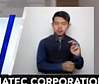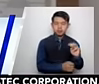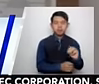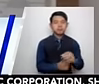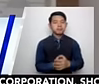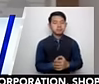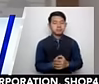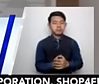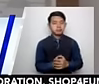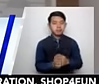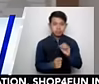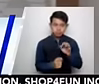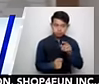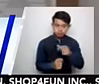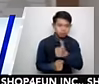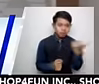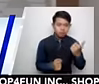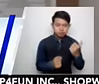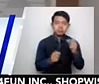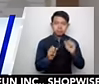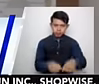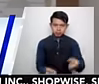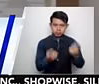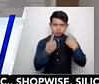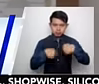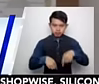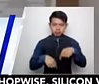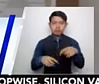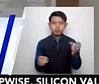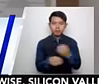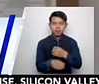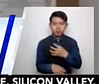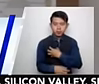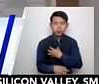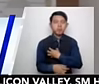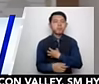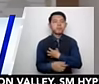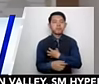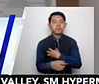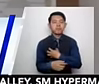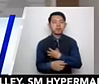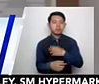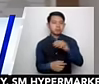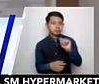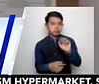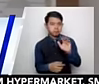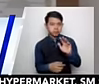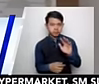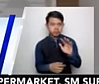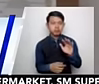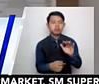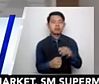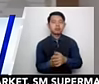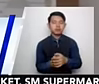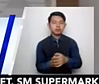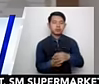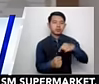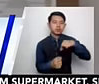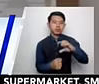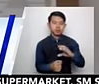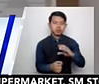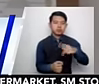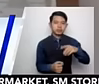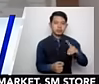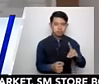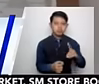ito, pumunta lang kayo sa aming police station, Police Station 15, Quezon City Police District, para